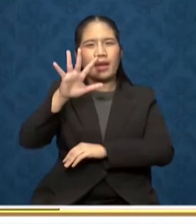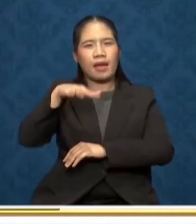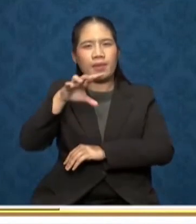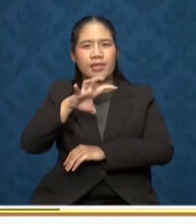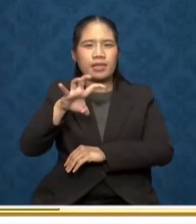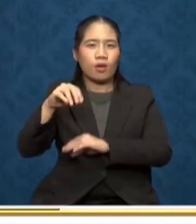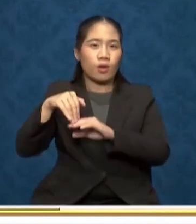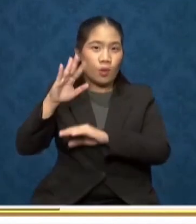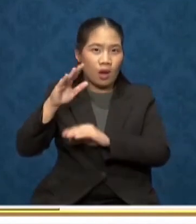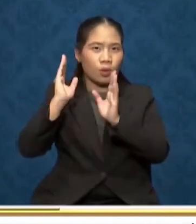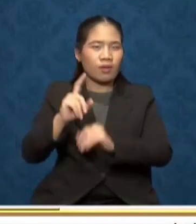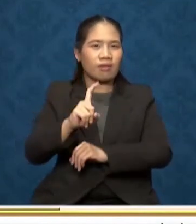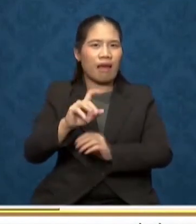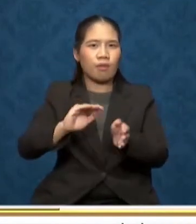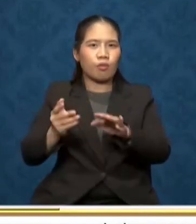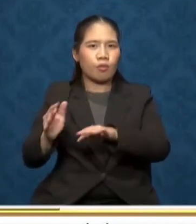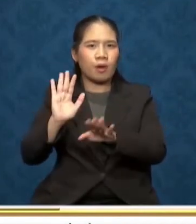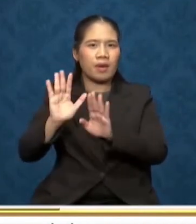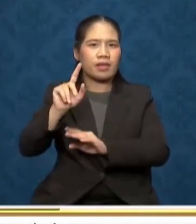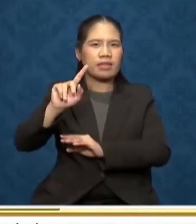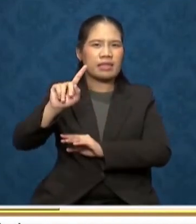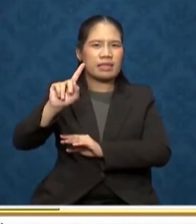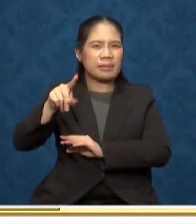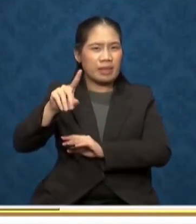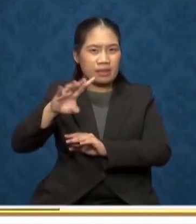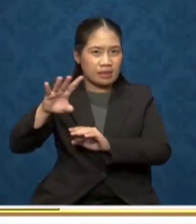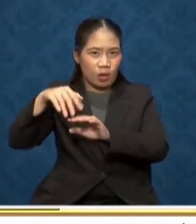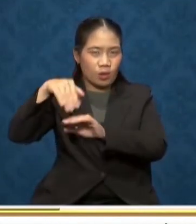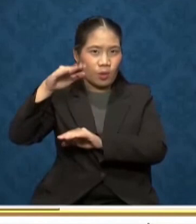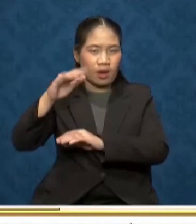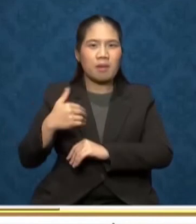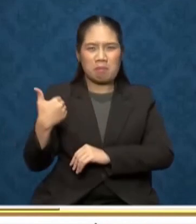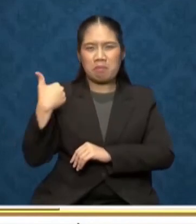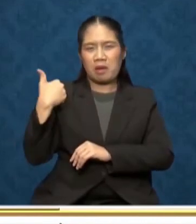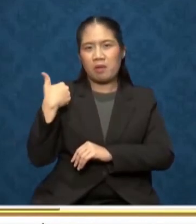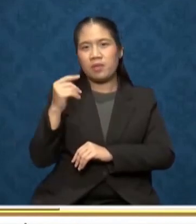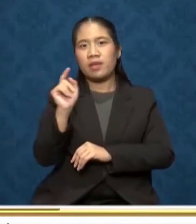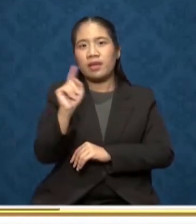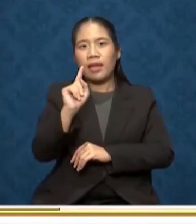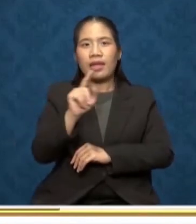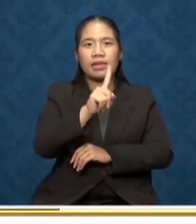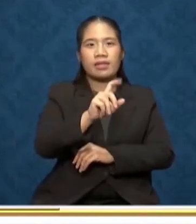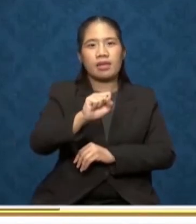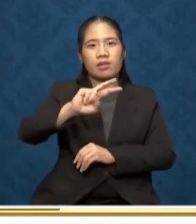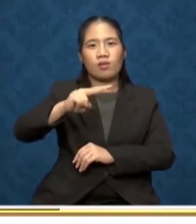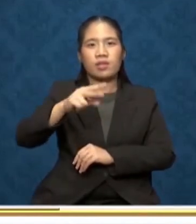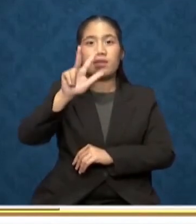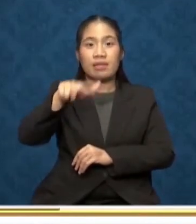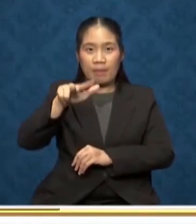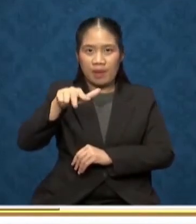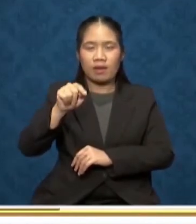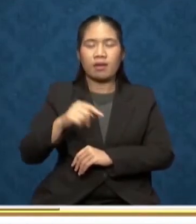เสยชีวิตถึง 1,055 คน และมผพักติน Palestine ภายในประเทศกว่า 1,23,000 คน